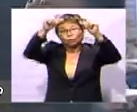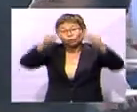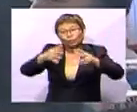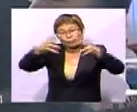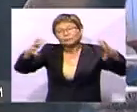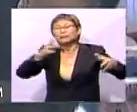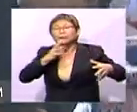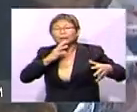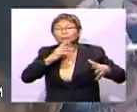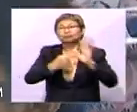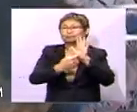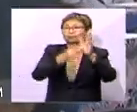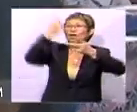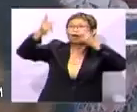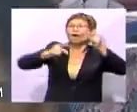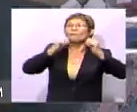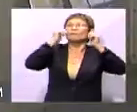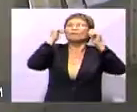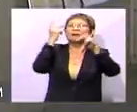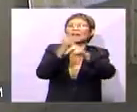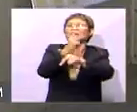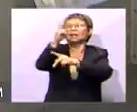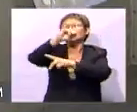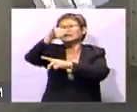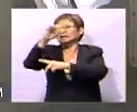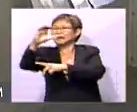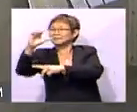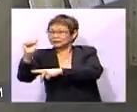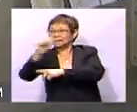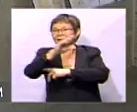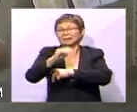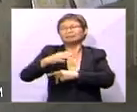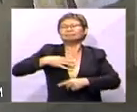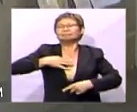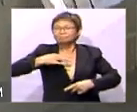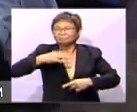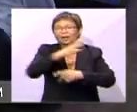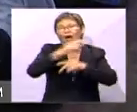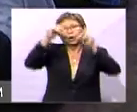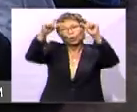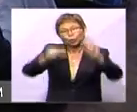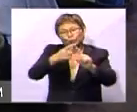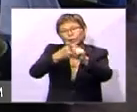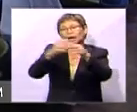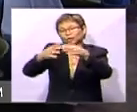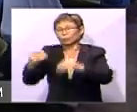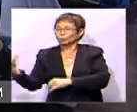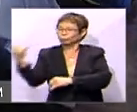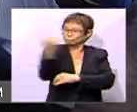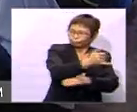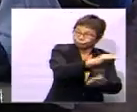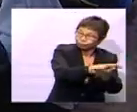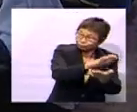Ibrahim berkata ia merupakan lawatan kali kedua oleh GICA serta sukarelawan dan guru dari Jepun ke sekolah